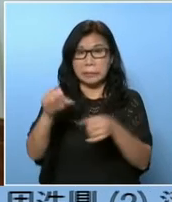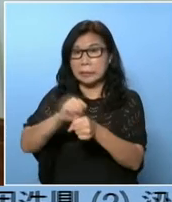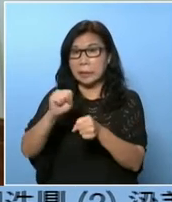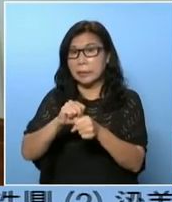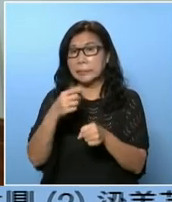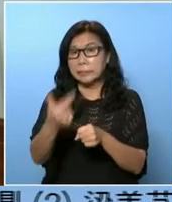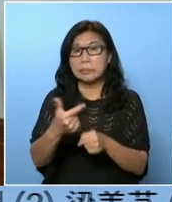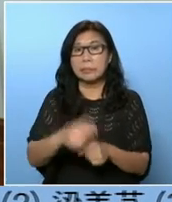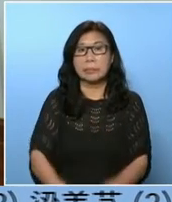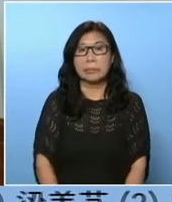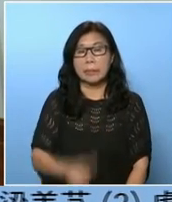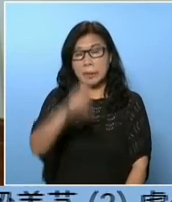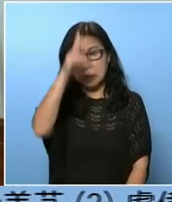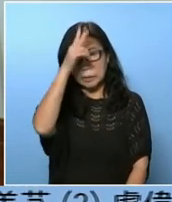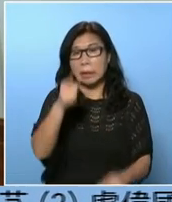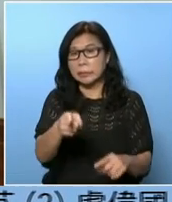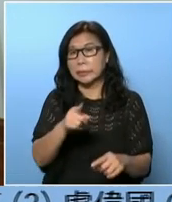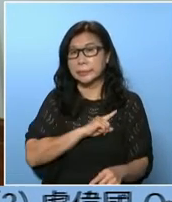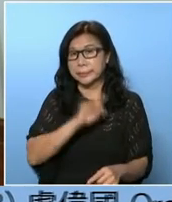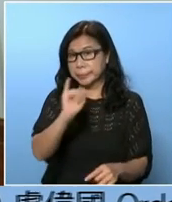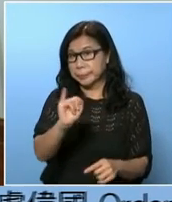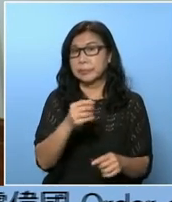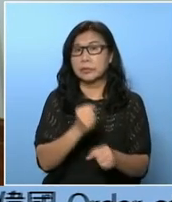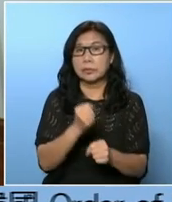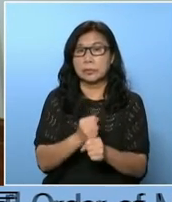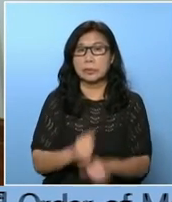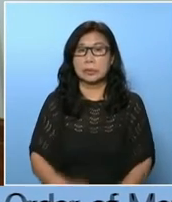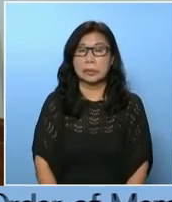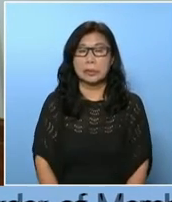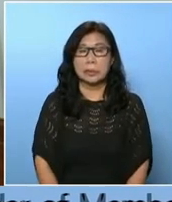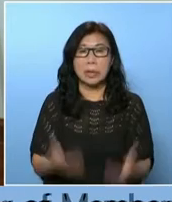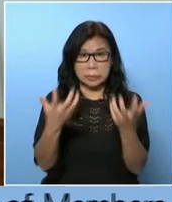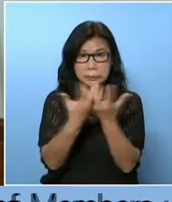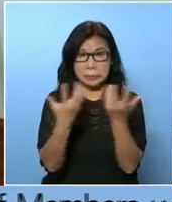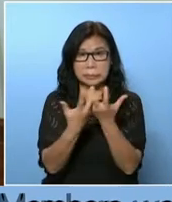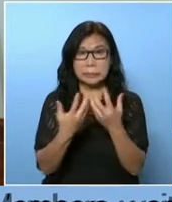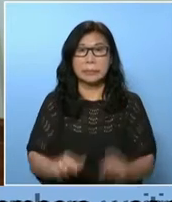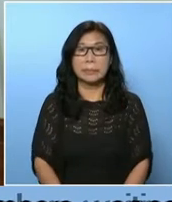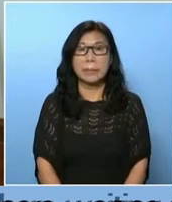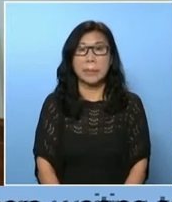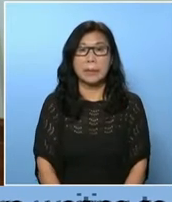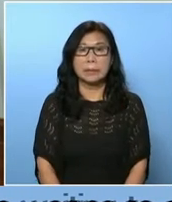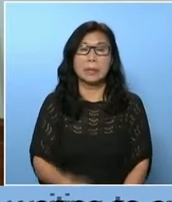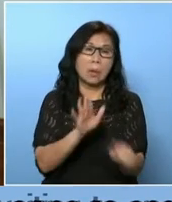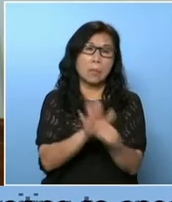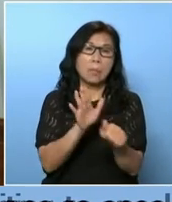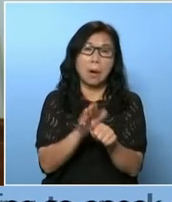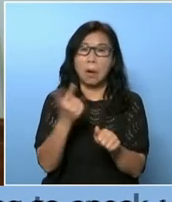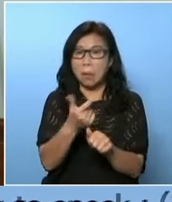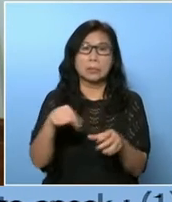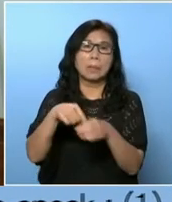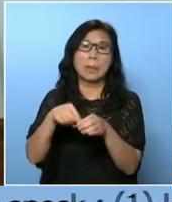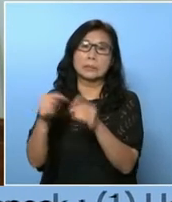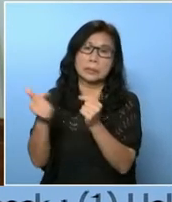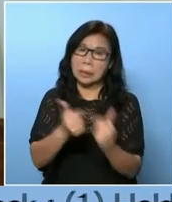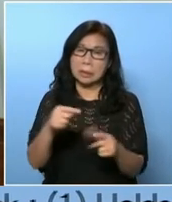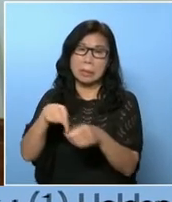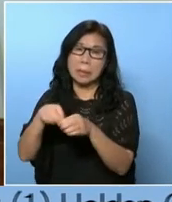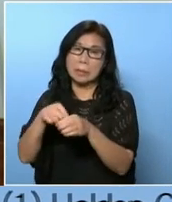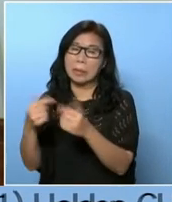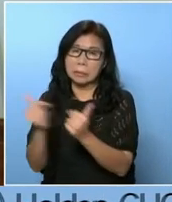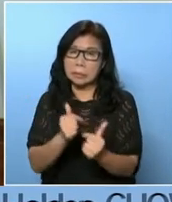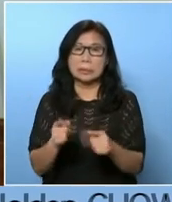化，政府難辭其咎。從數據來看，越扶越貧已是不爭